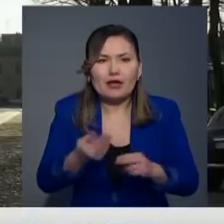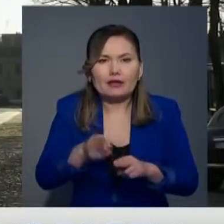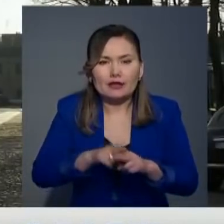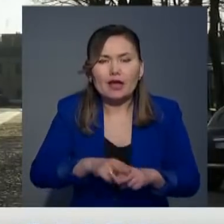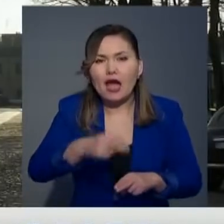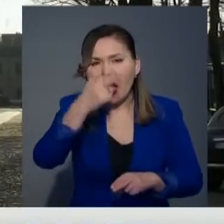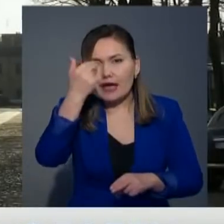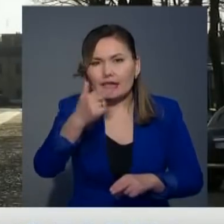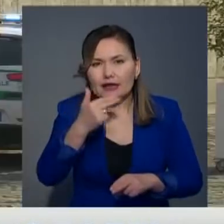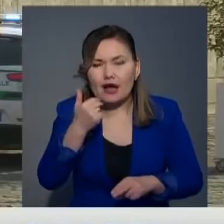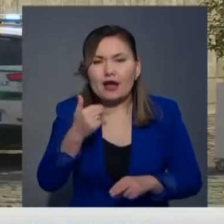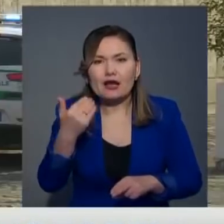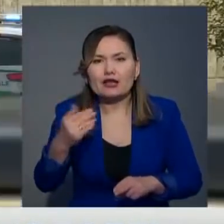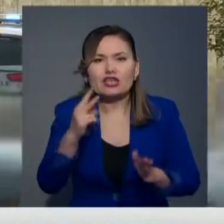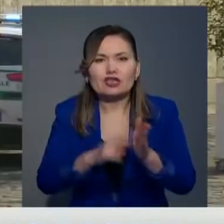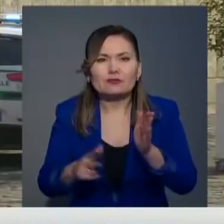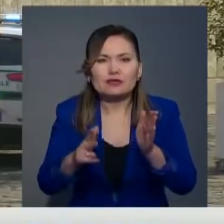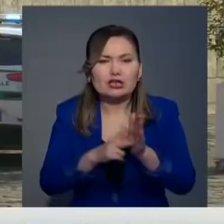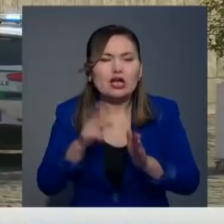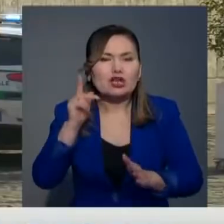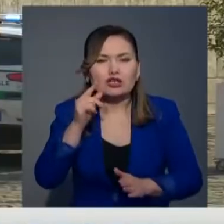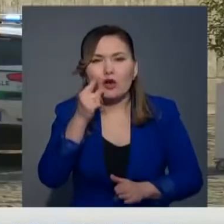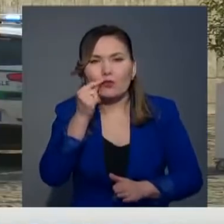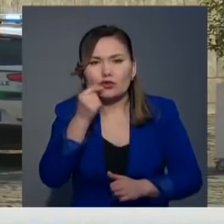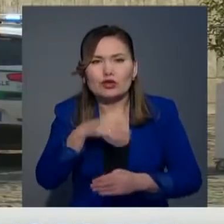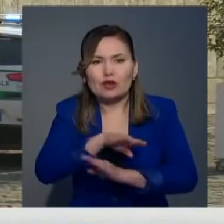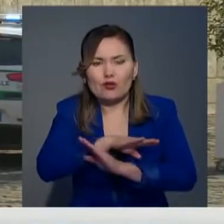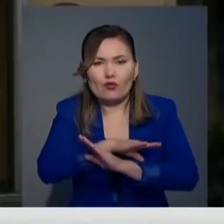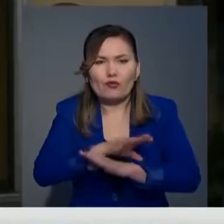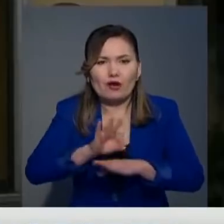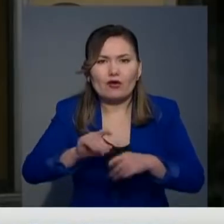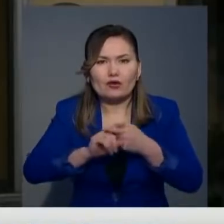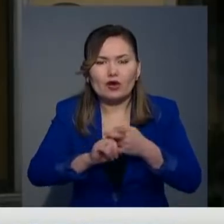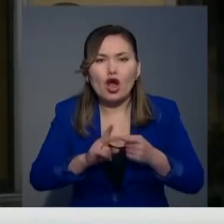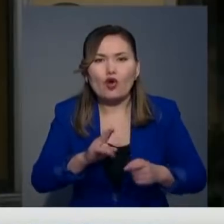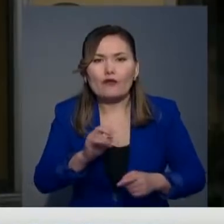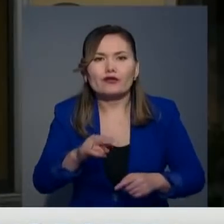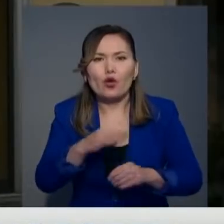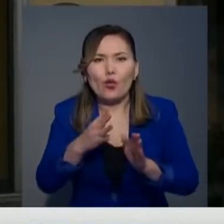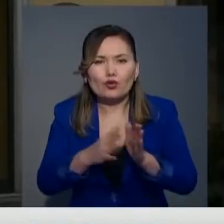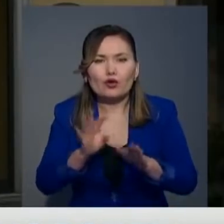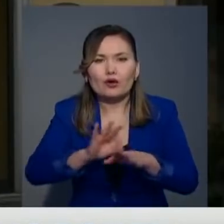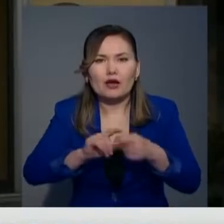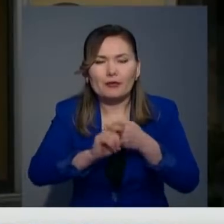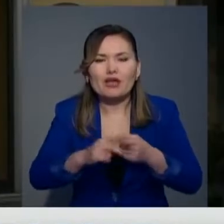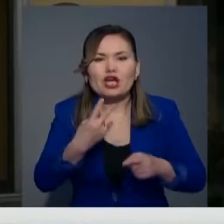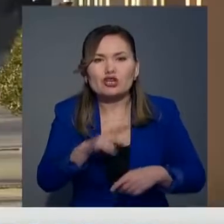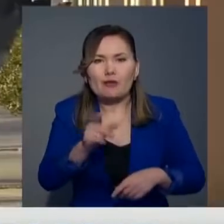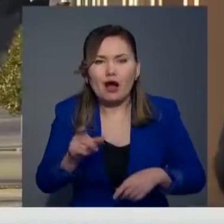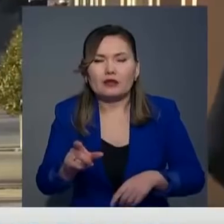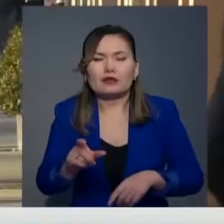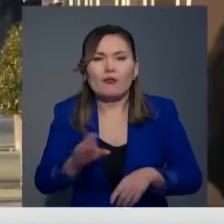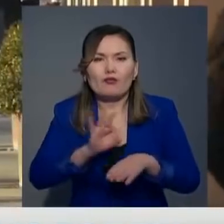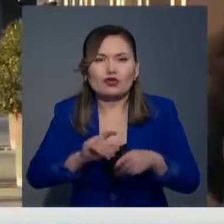міне Италияда 78 жастағы ер адам қайтыс болды. Жалпы елде COVID-19 вирусын 20-ға жуық адам